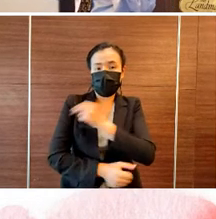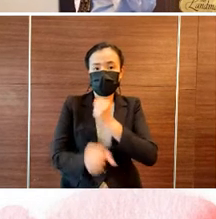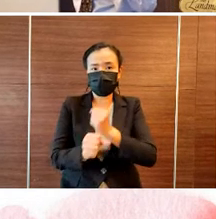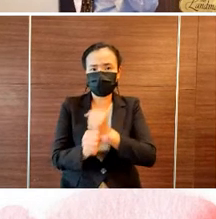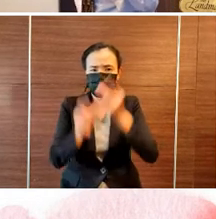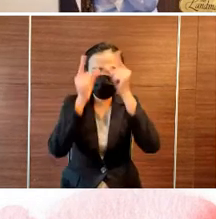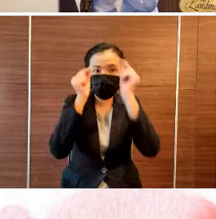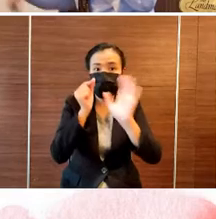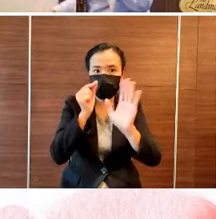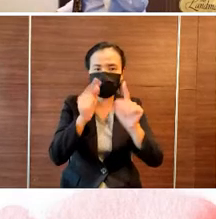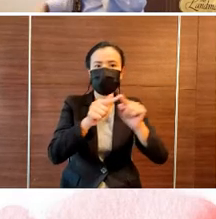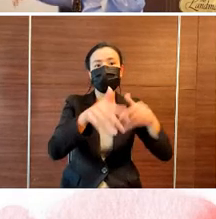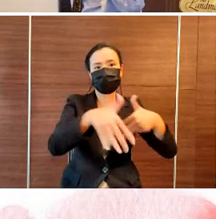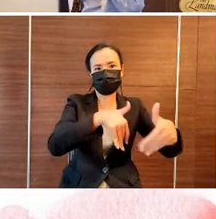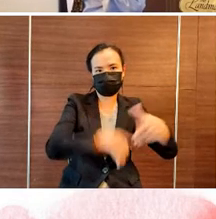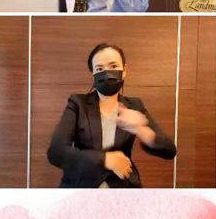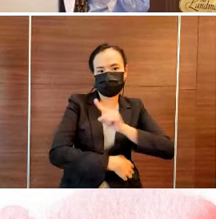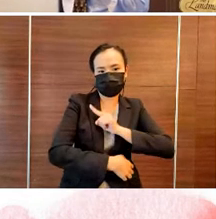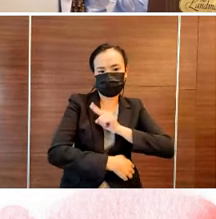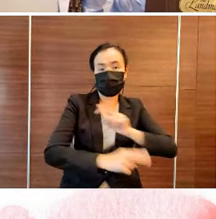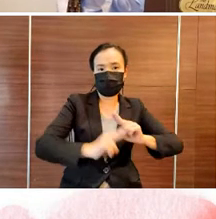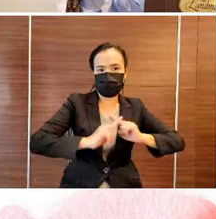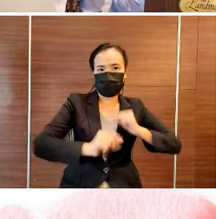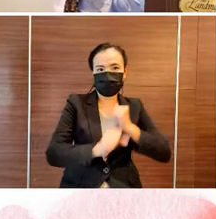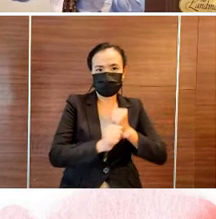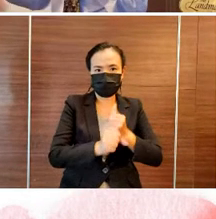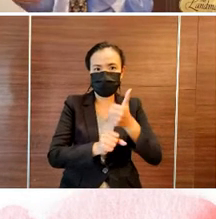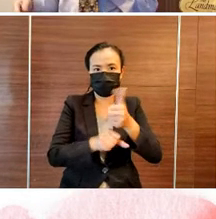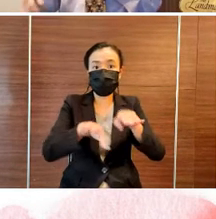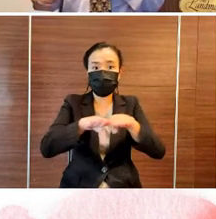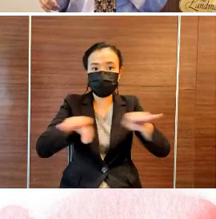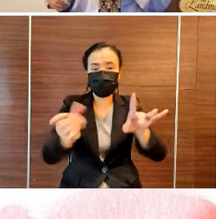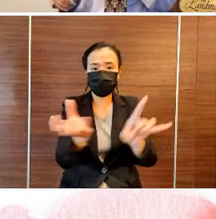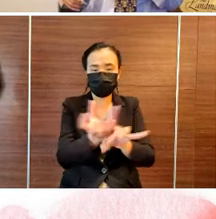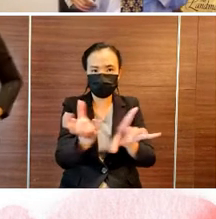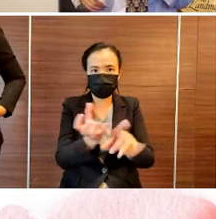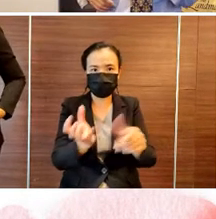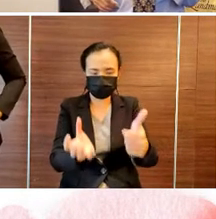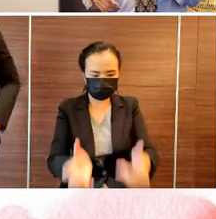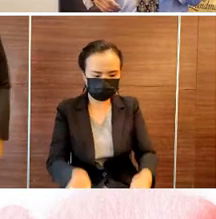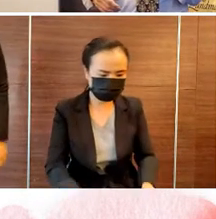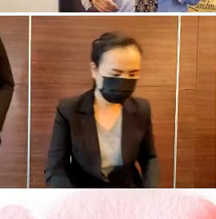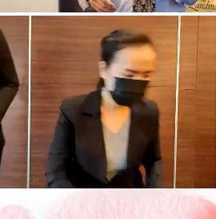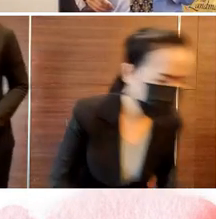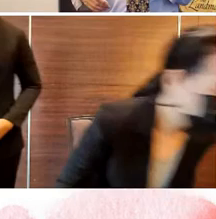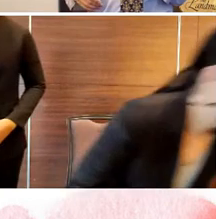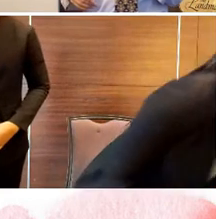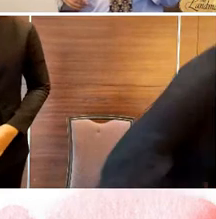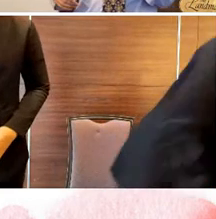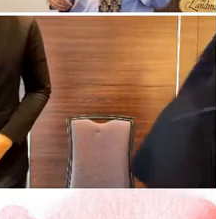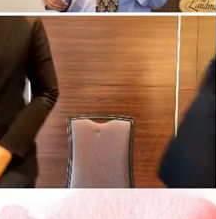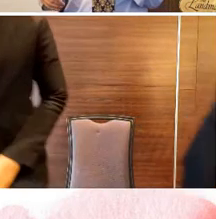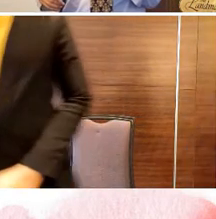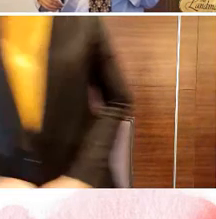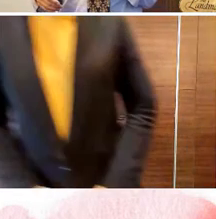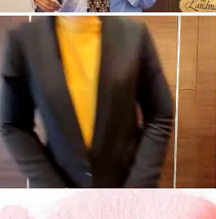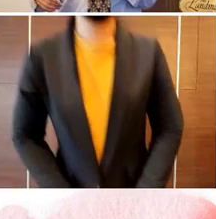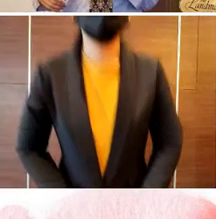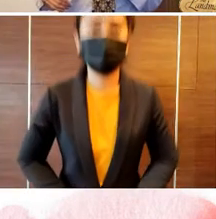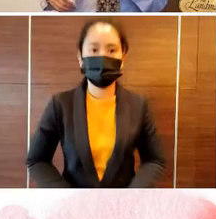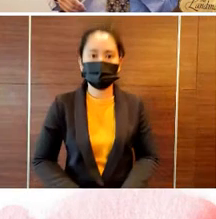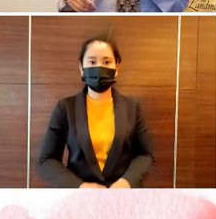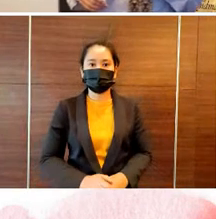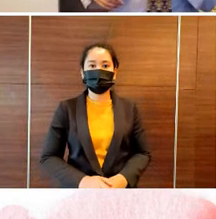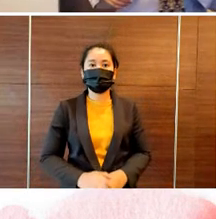พยาบาลคนทำไปสู่ชุมชนนะครับนะทำให้มันดีเมดิคอลไลซ์ออกไปนะครับนะอันที่สองต้องให้